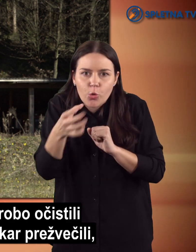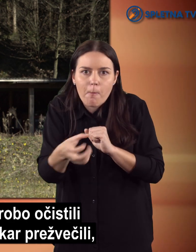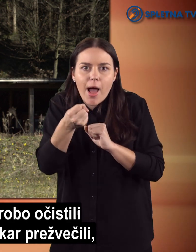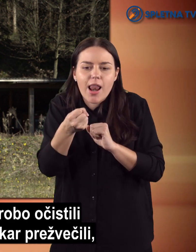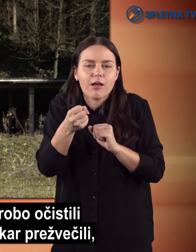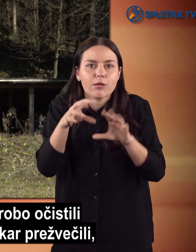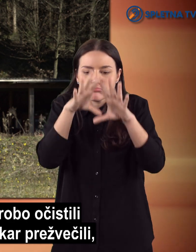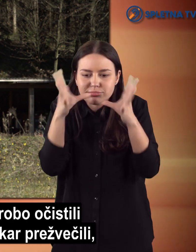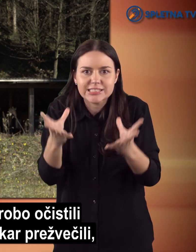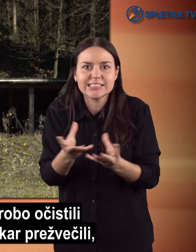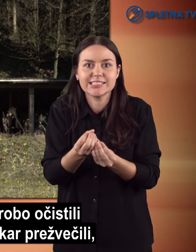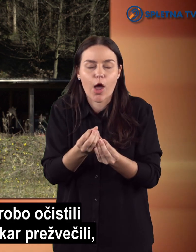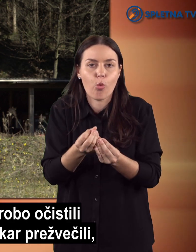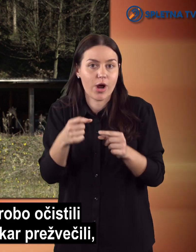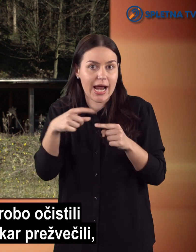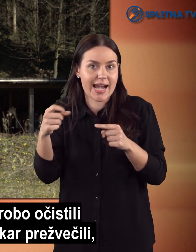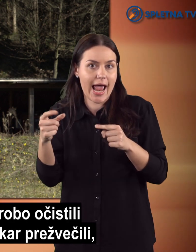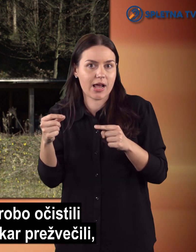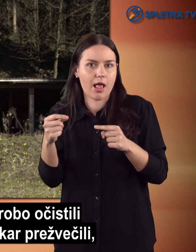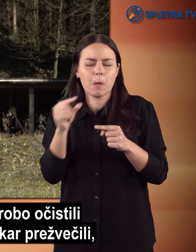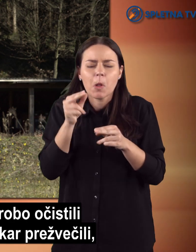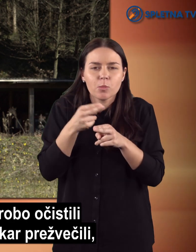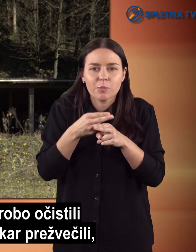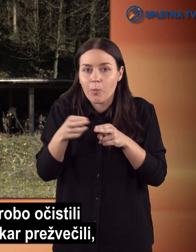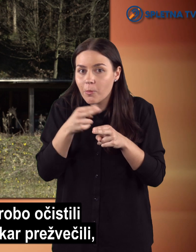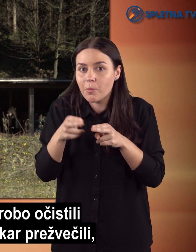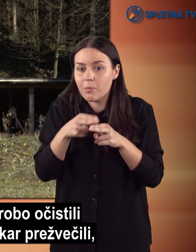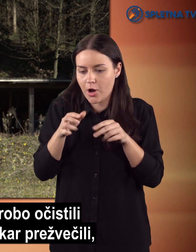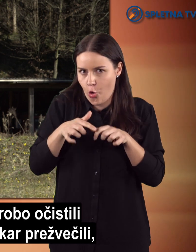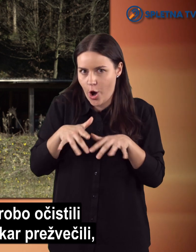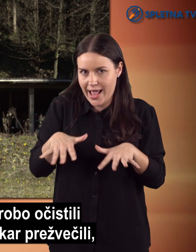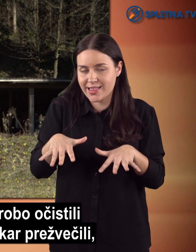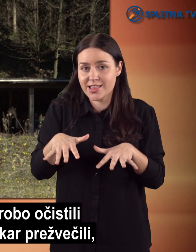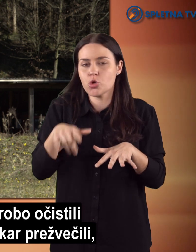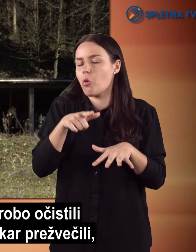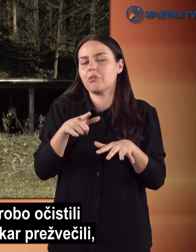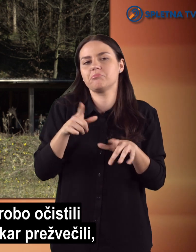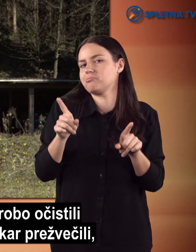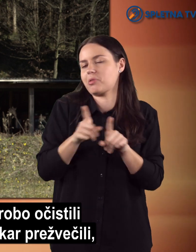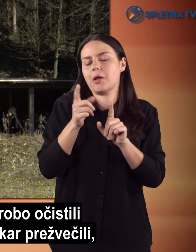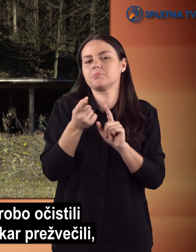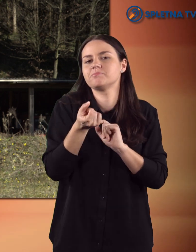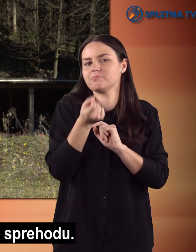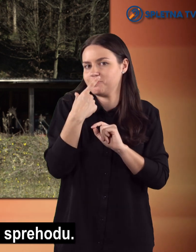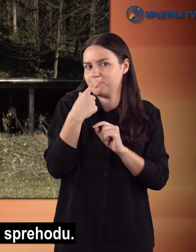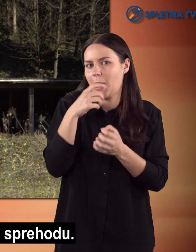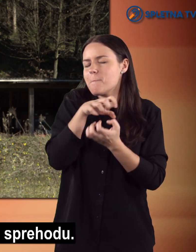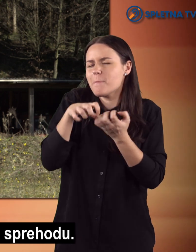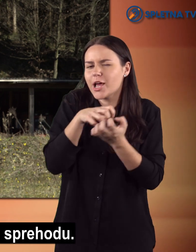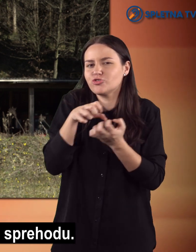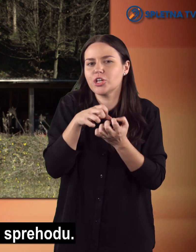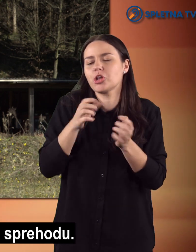regrat, tako na grobo odčedli korenino regrata in jo kar prežvečili